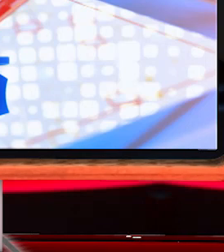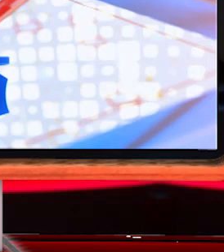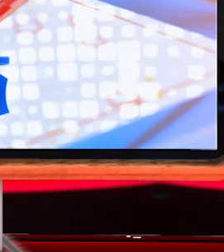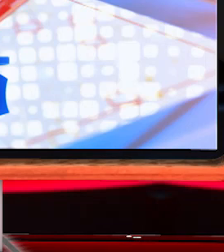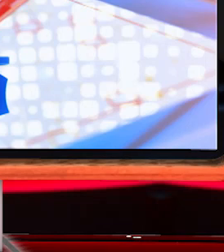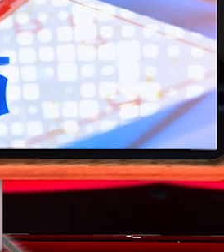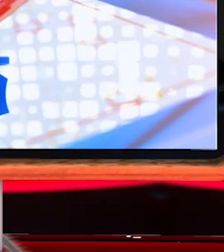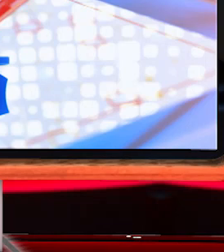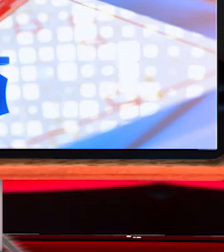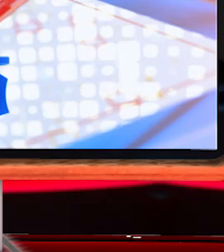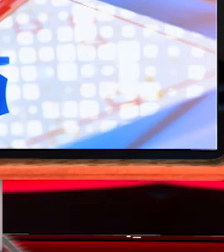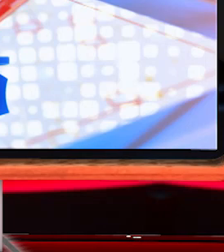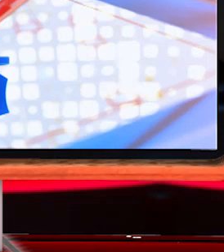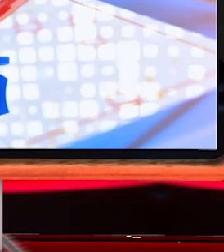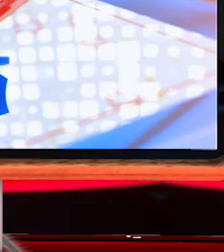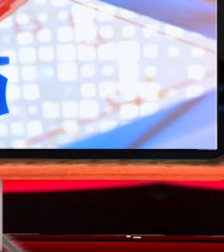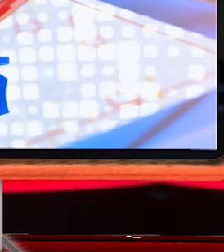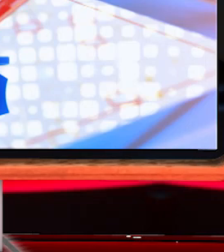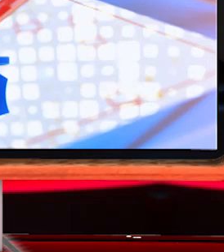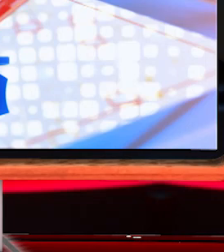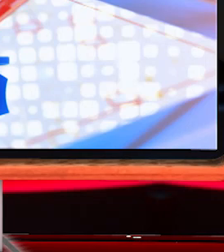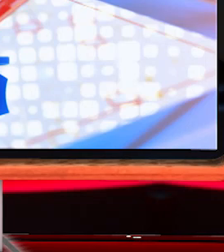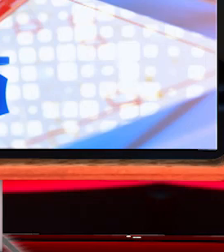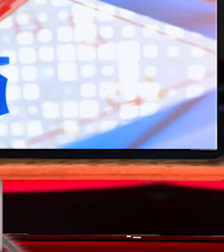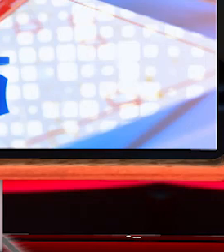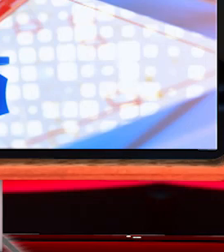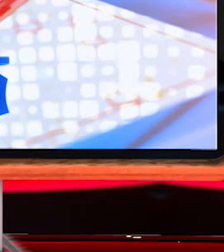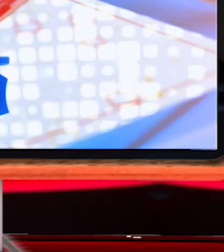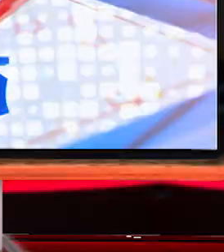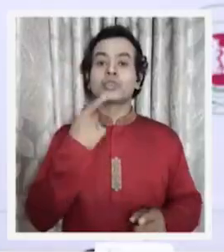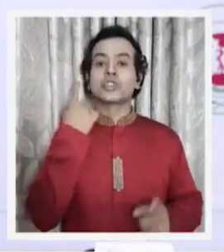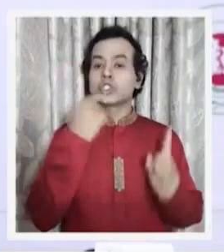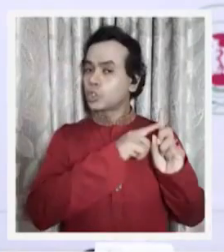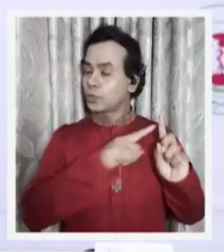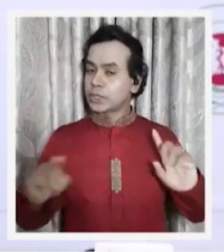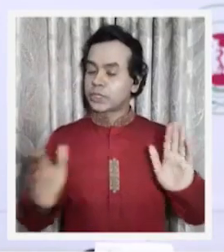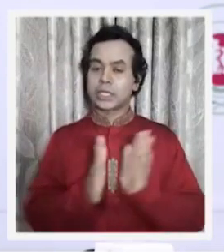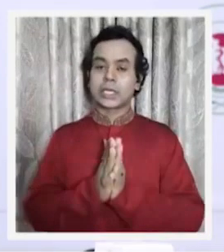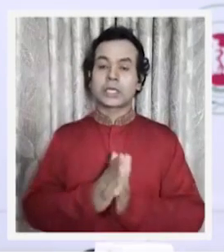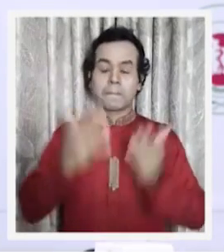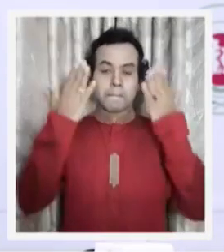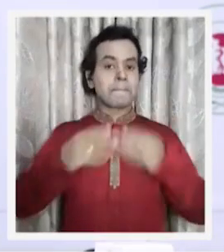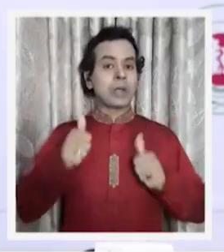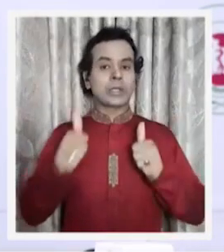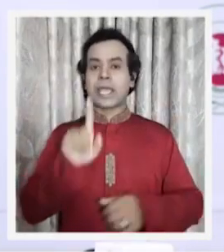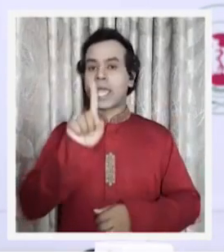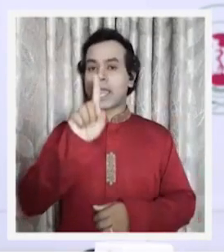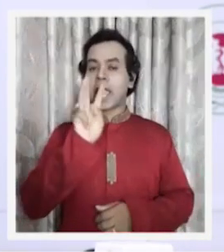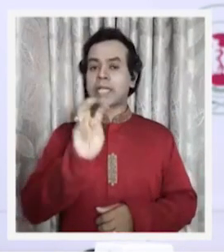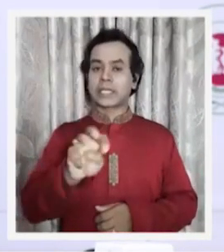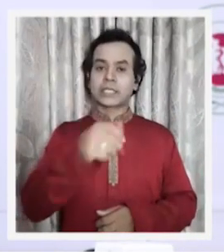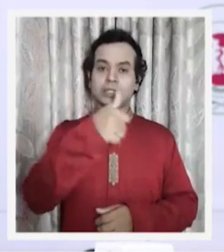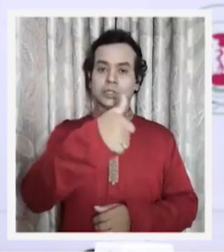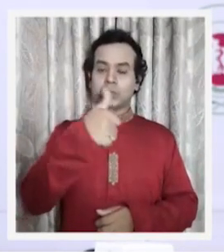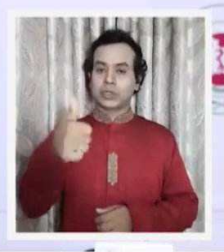দর্শক, করোনা ভাইরাস প্রেক্ষাপট নিয়ে স্বাস্থ্য অধিদপ্তরের নিয়মিত ব্রিফিং শুরু হয়েছে। আমরা সরাসরি যাচ্ছি ব্রিফিং এ। সুস্থ হয়েছেন 1066